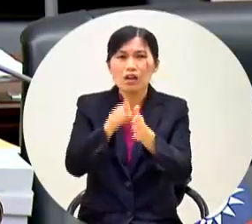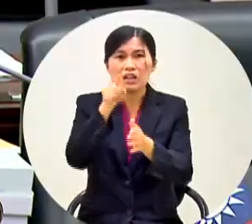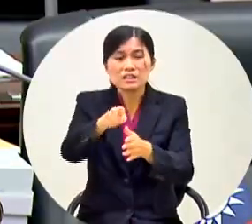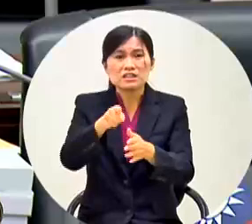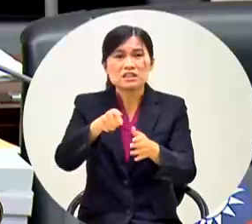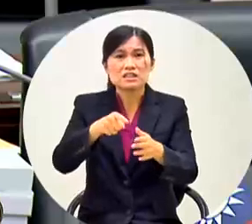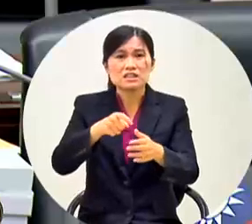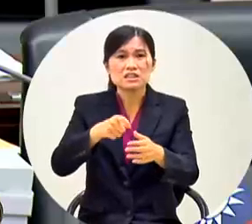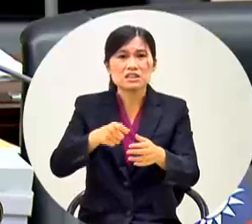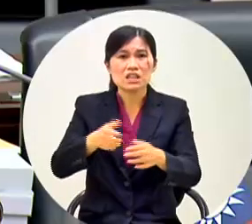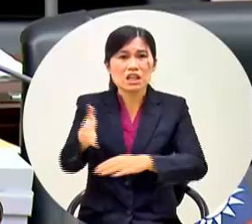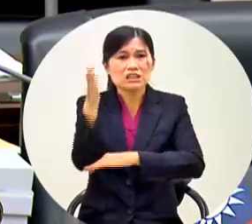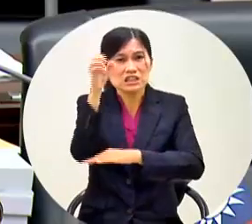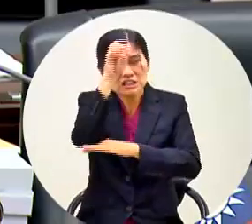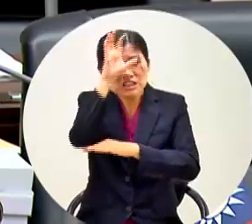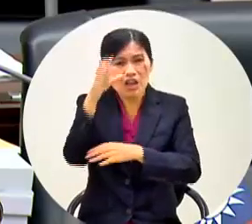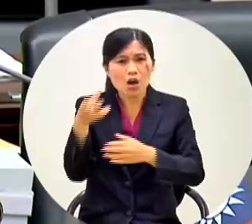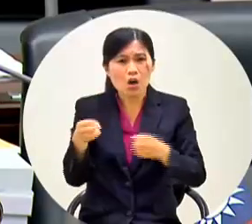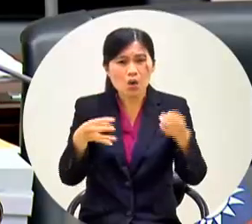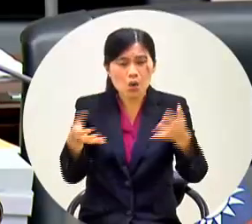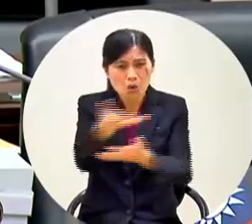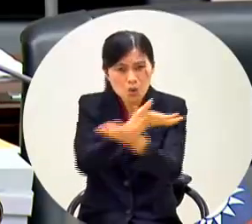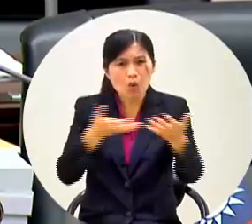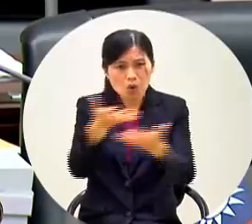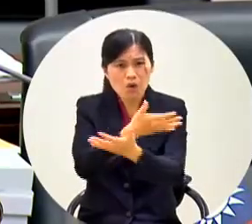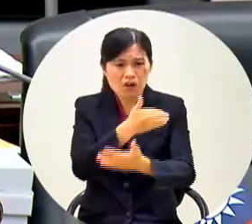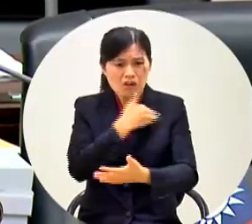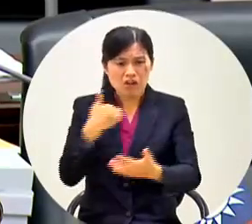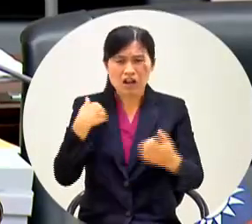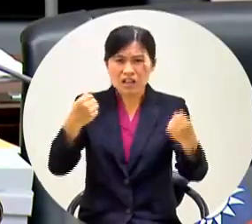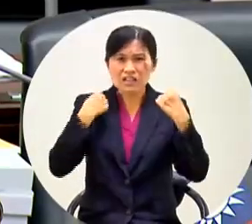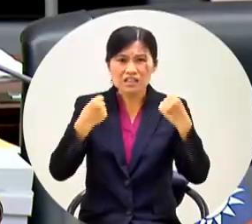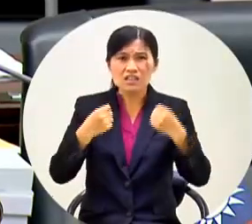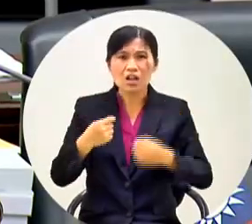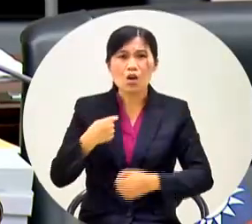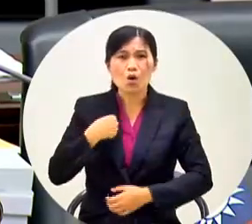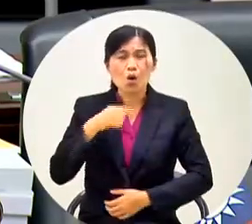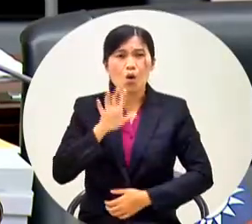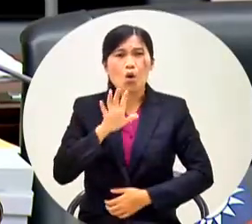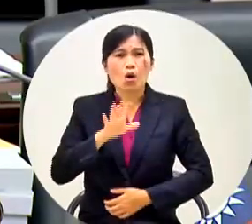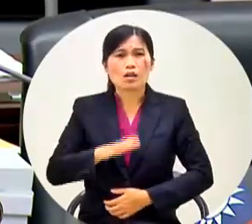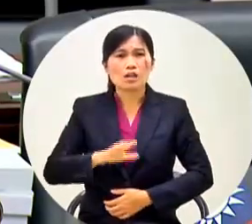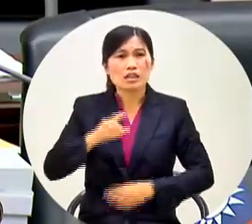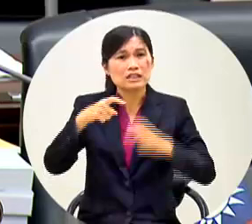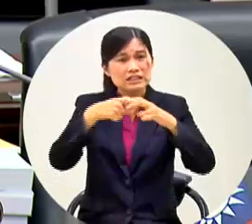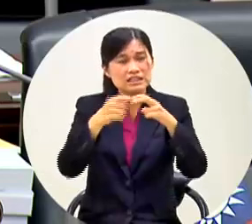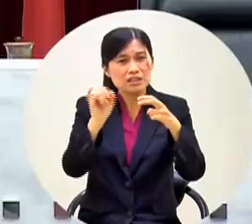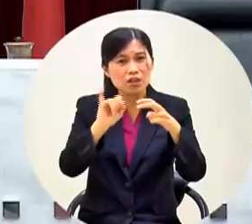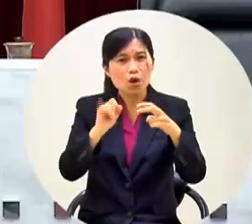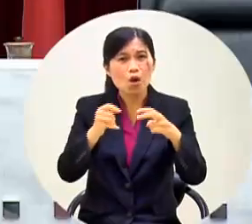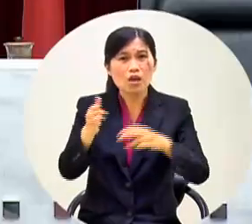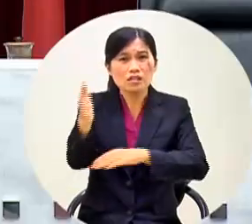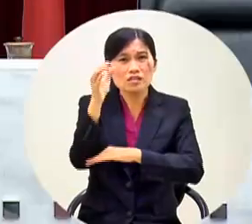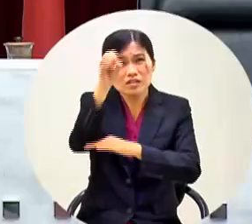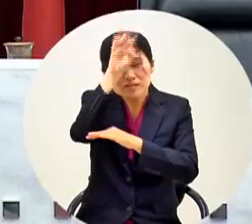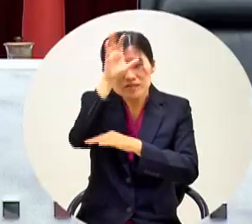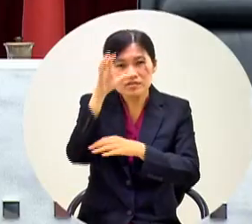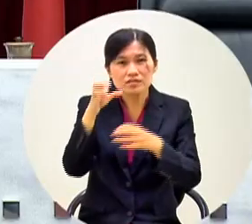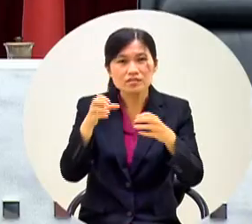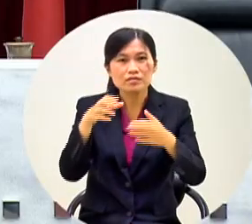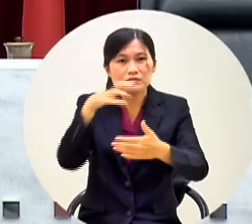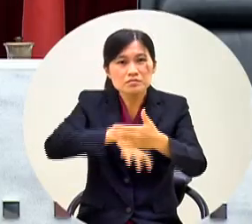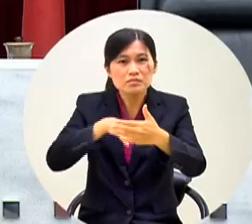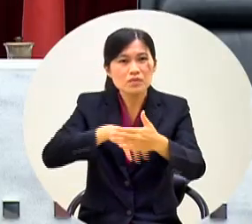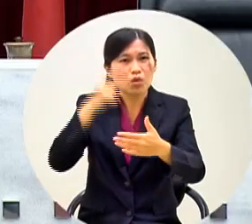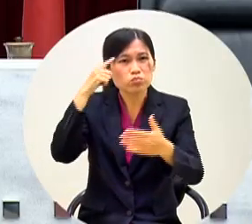样你才会赢。 我们有政党协商吗？李议员，是协商内容大家没有共识，不是没有协商。 所